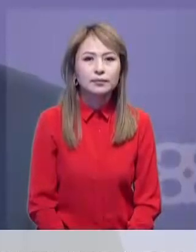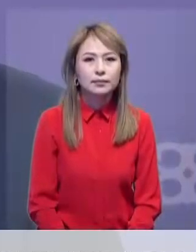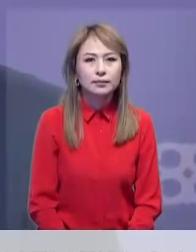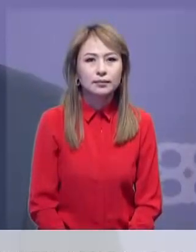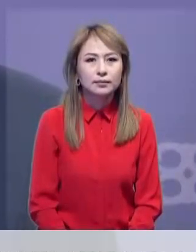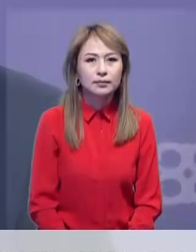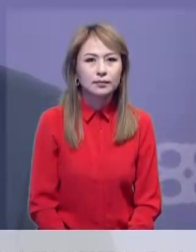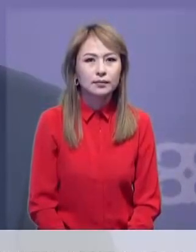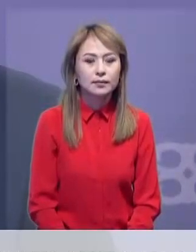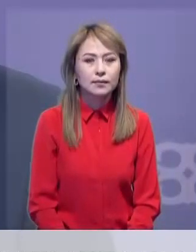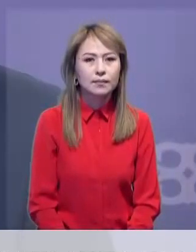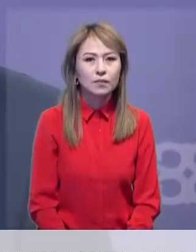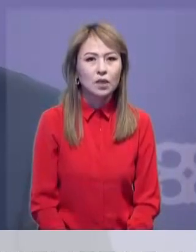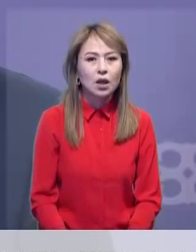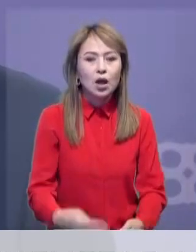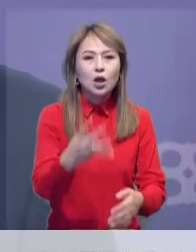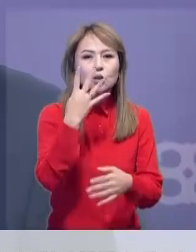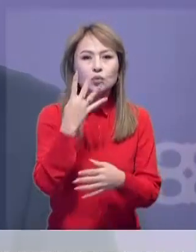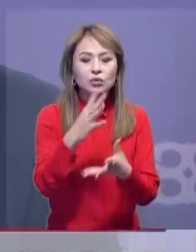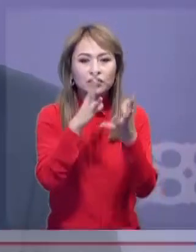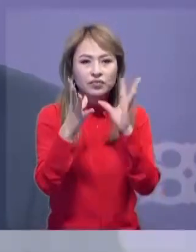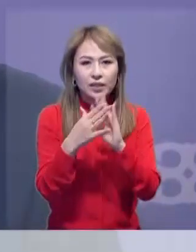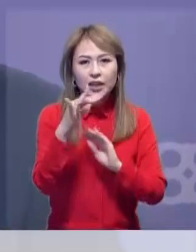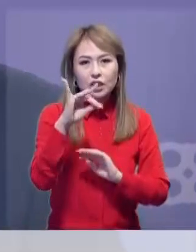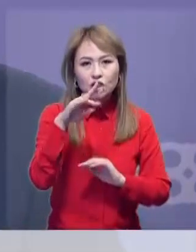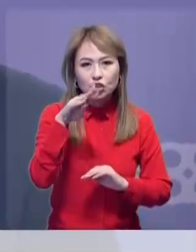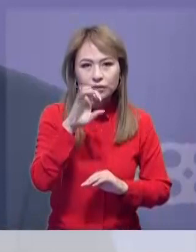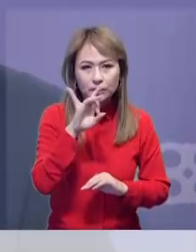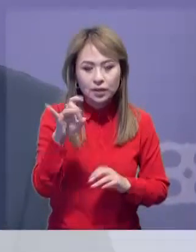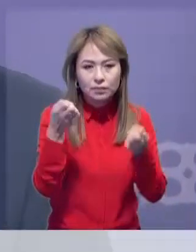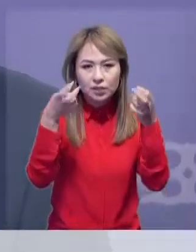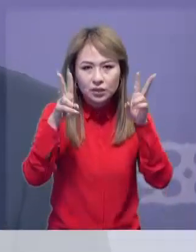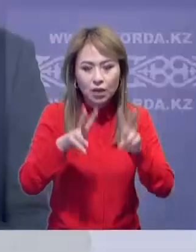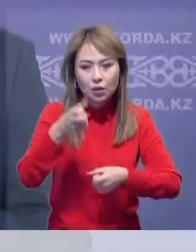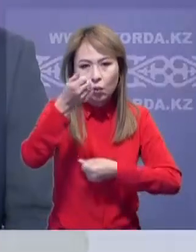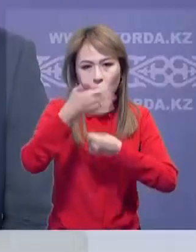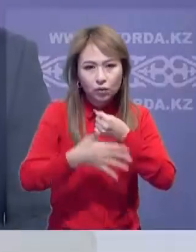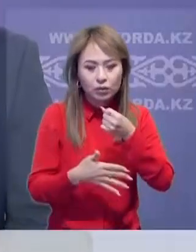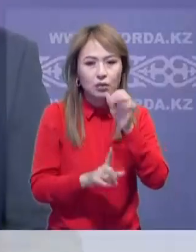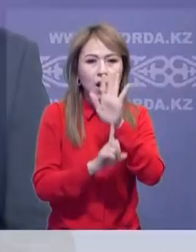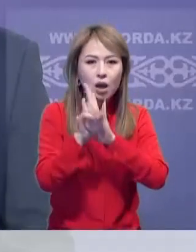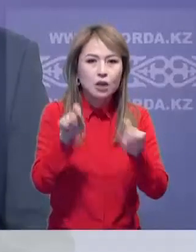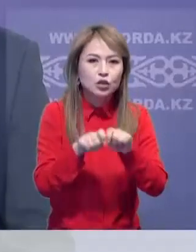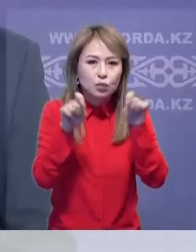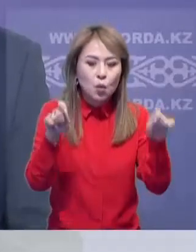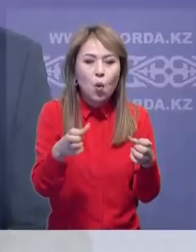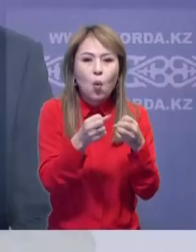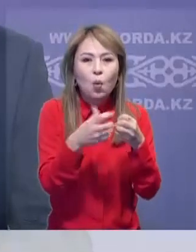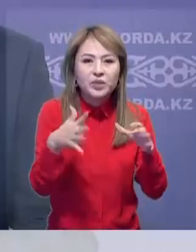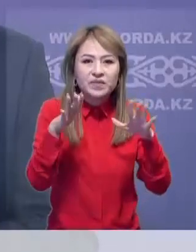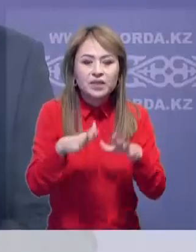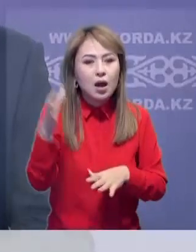Төрт негізгі өңірлік университеттерде инженерлік арнайы орталықтар ашылмақ. 15 университеттердің